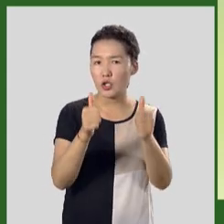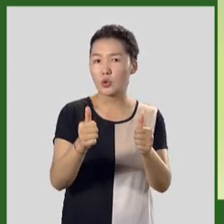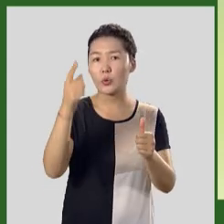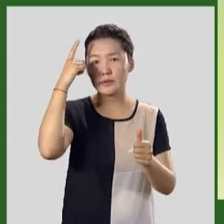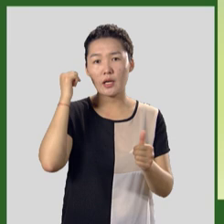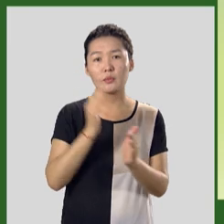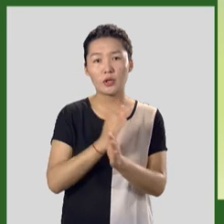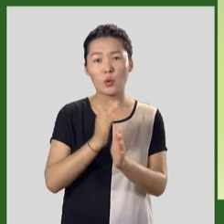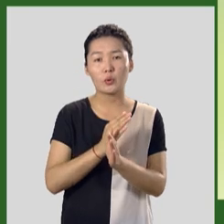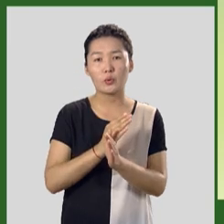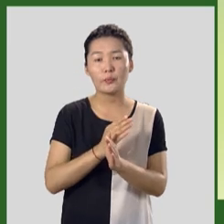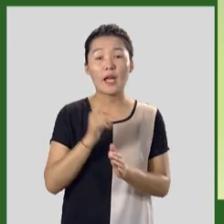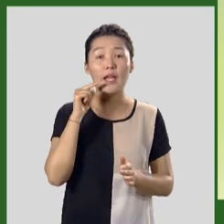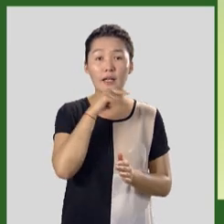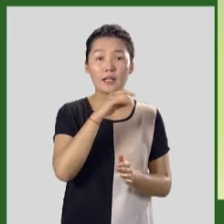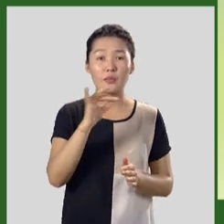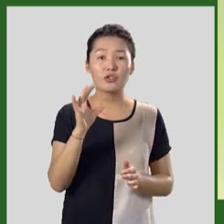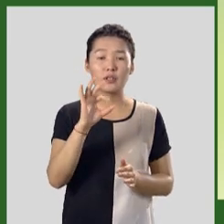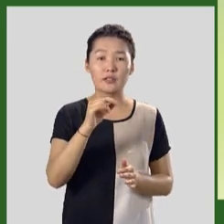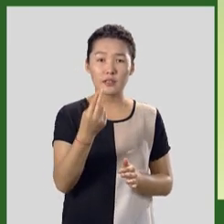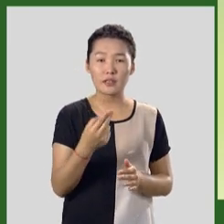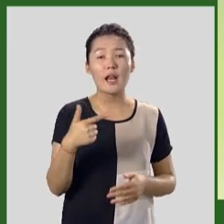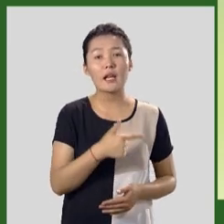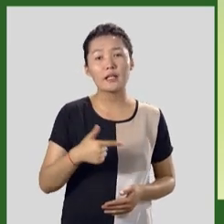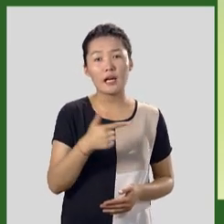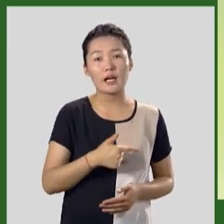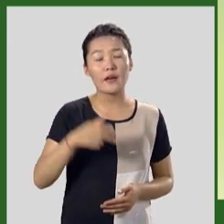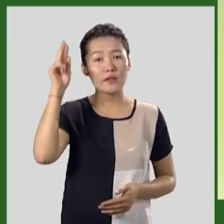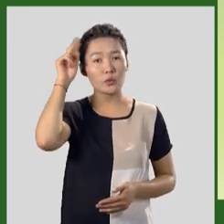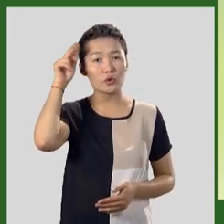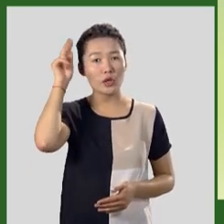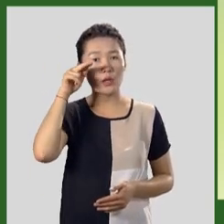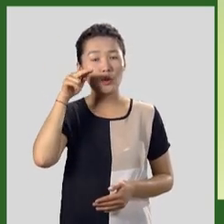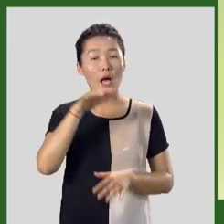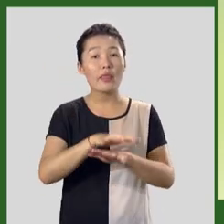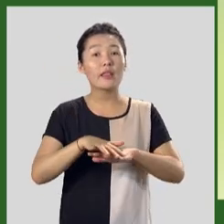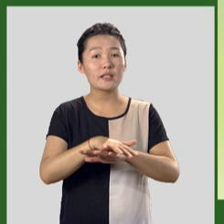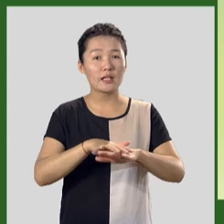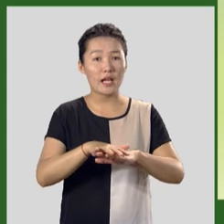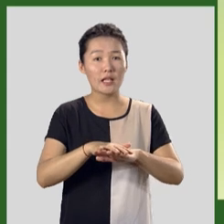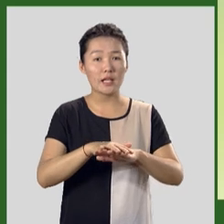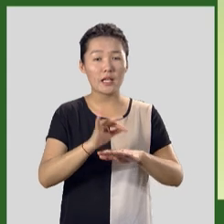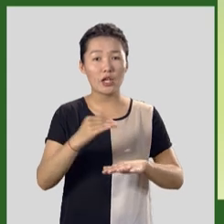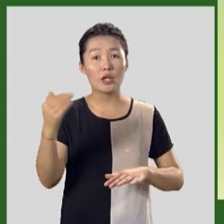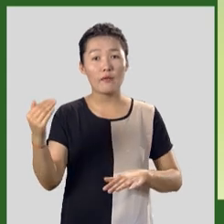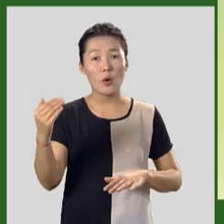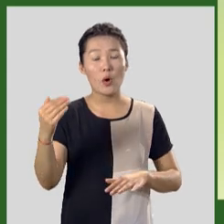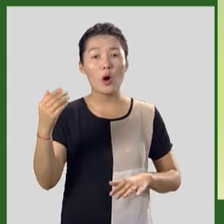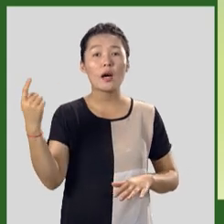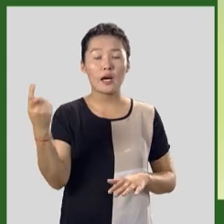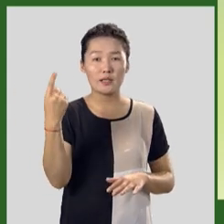знать. Экономическая и социальная география изучает население и его